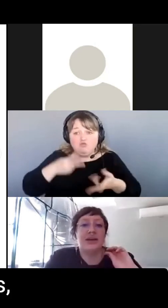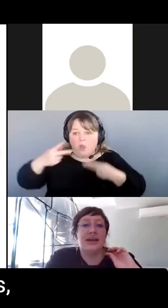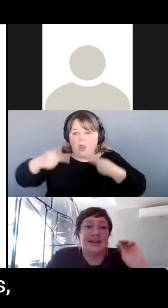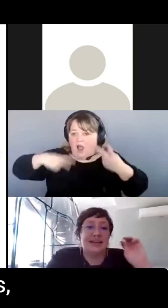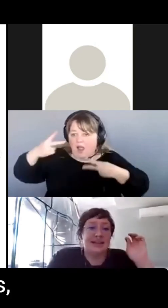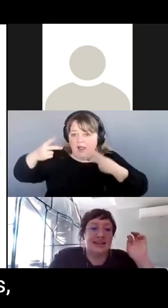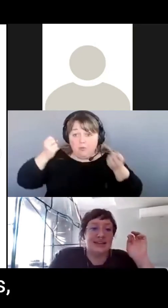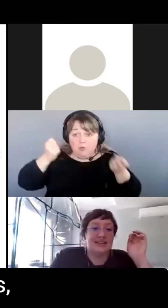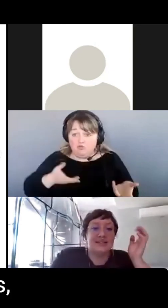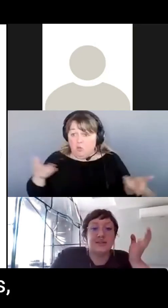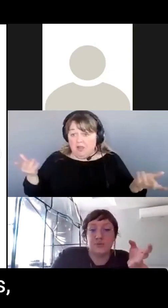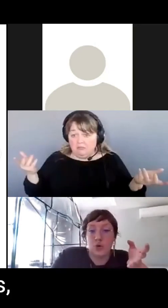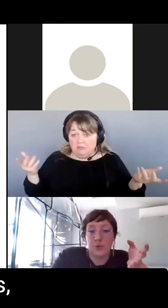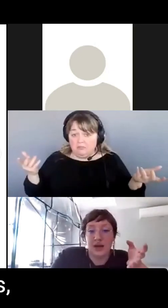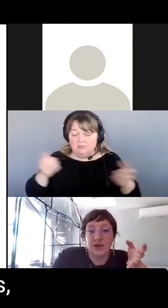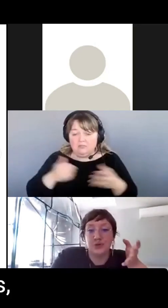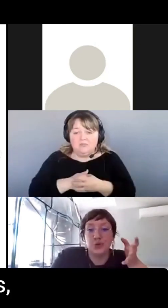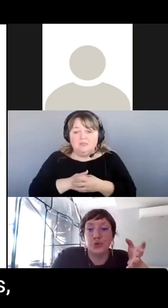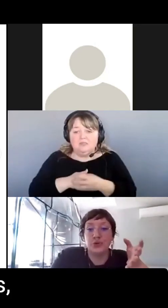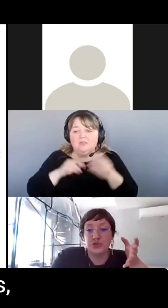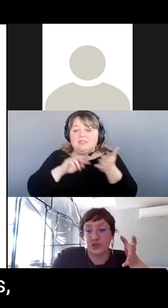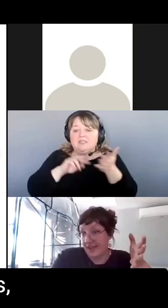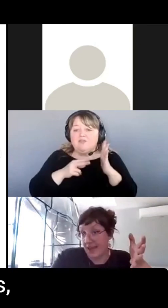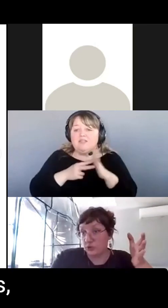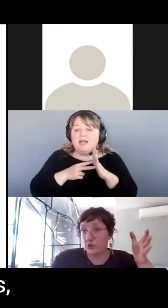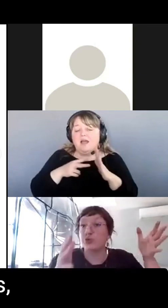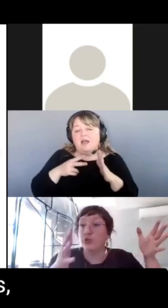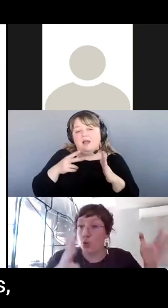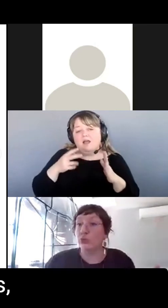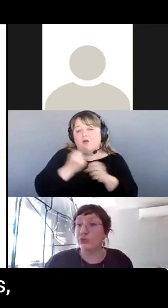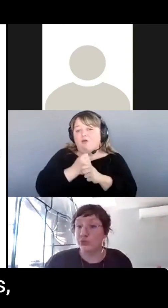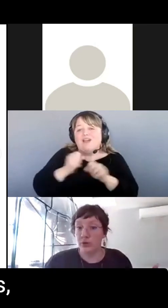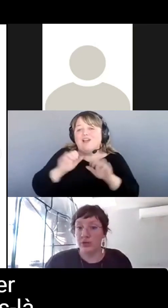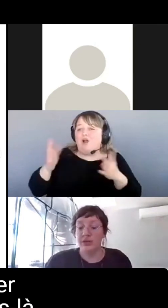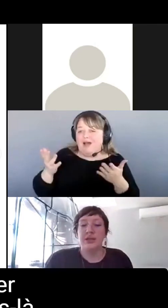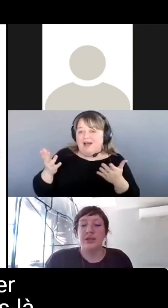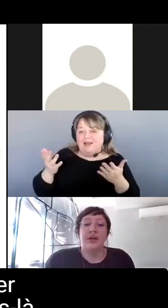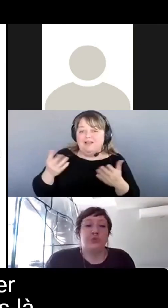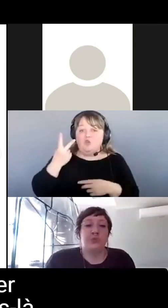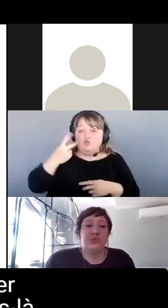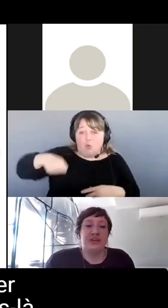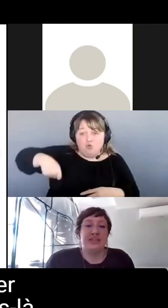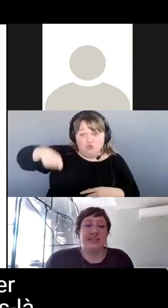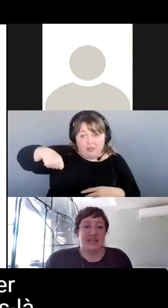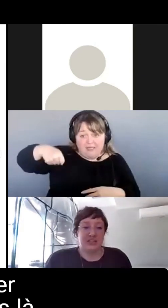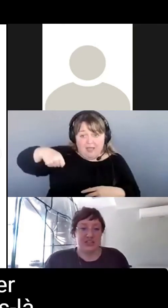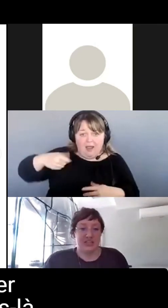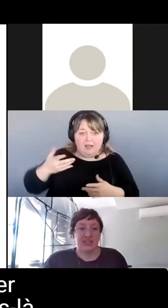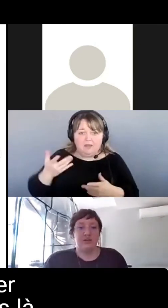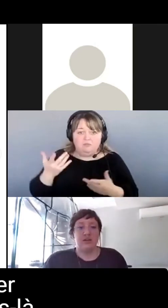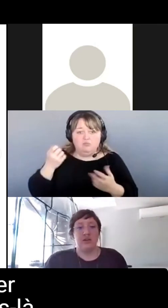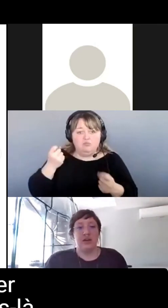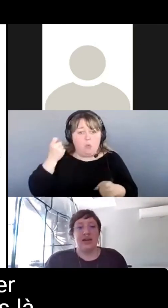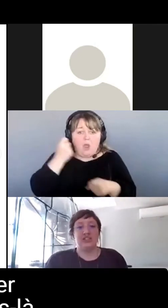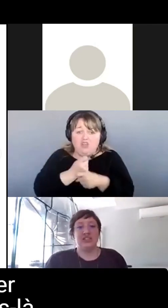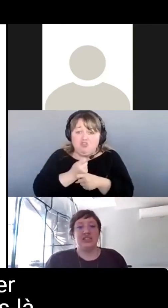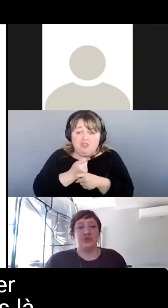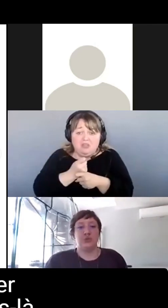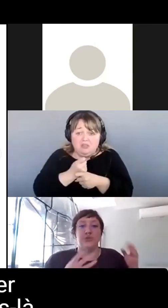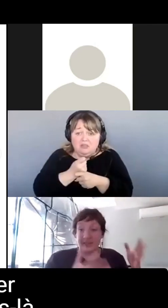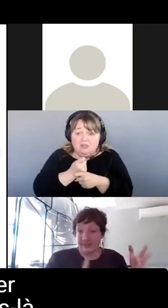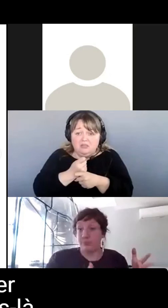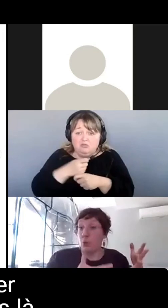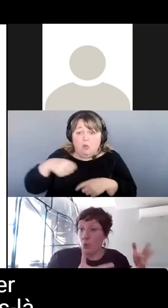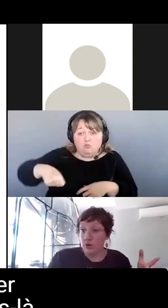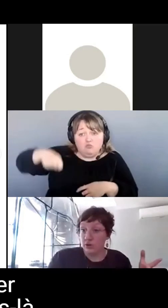Alors, on prend 2 chaudières, 2 gros seaux. Vous pouvez les acheter, acheter des